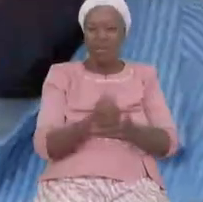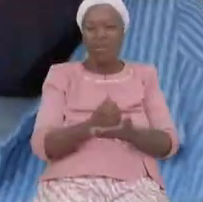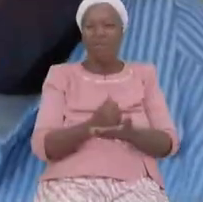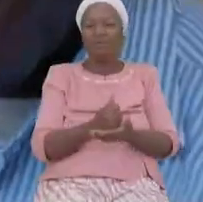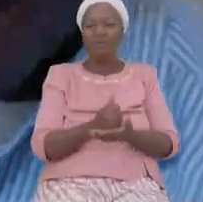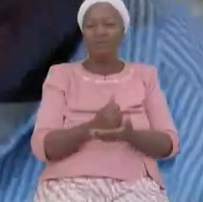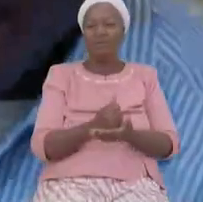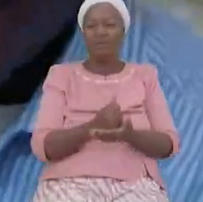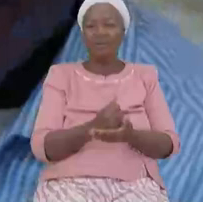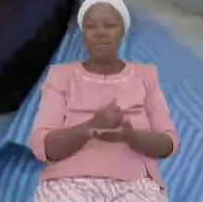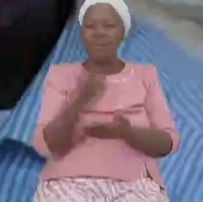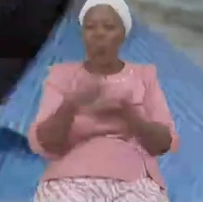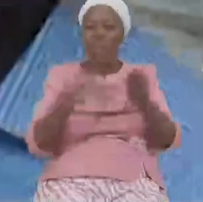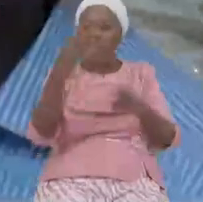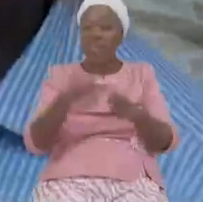Quel est ton nom?